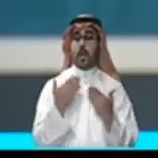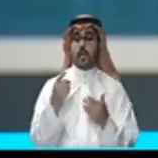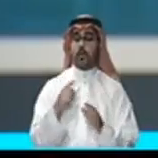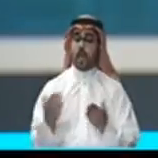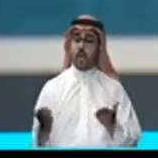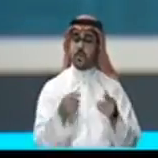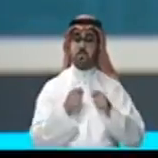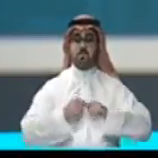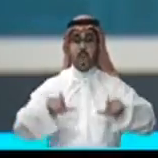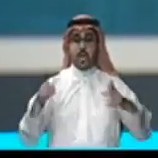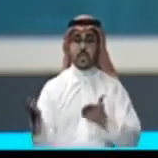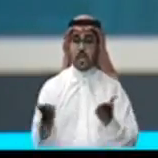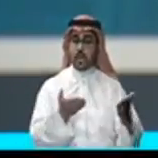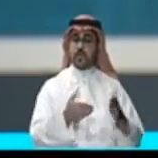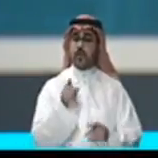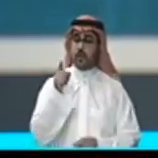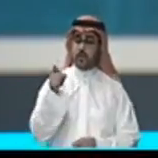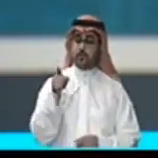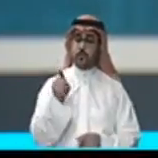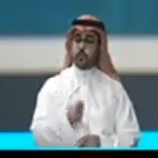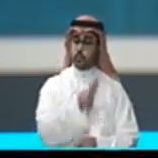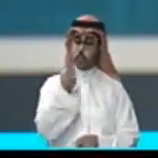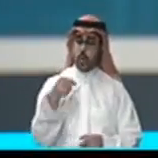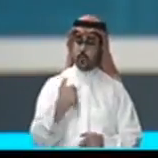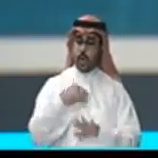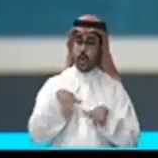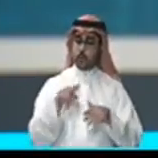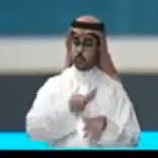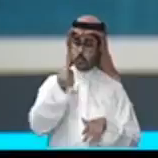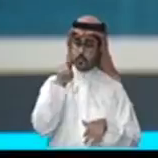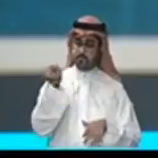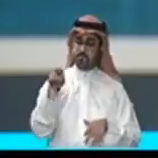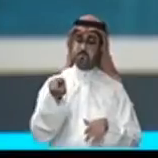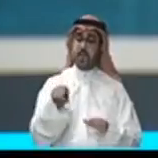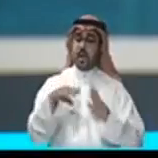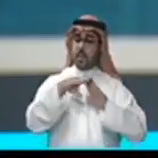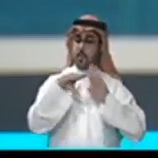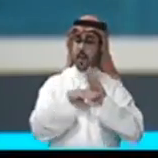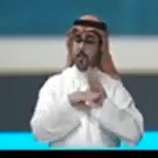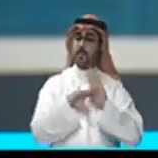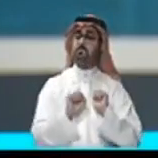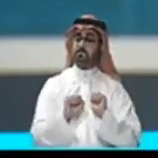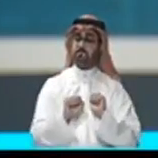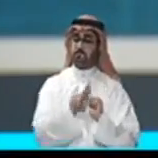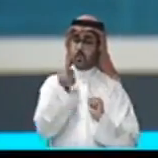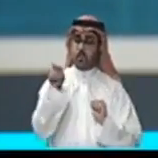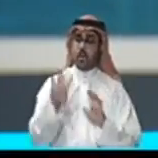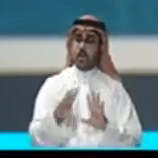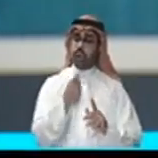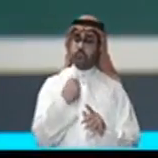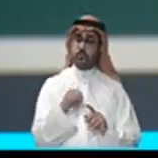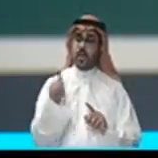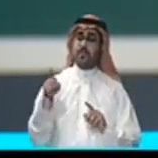أن وجه خادم الحرمين الشريفين باستضافتهم ضمن ذات البرنامج. معالي الوزير، ودنا